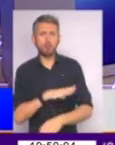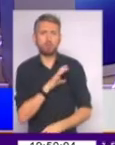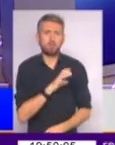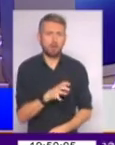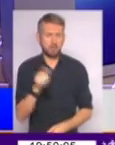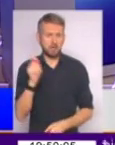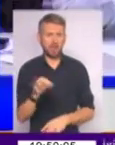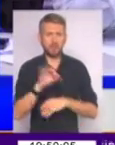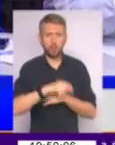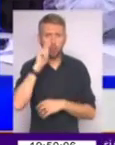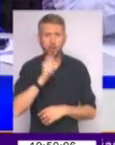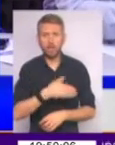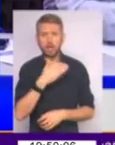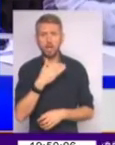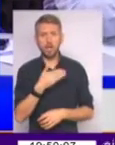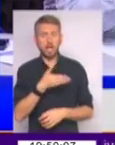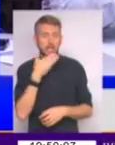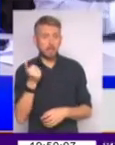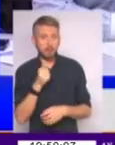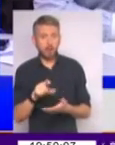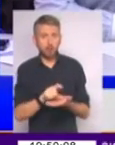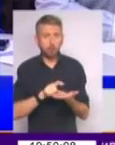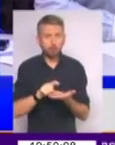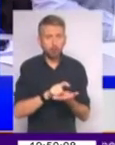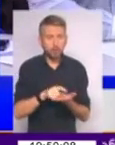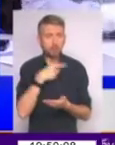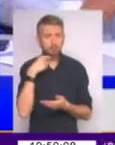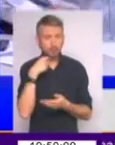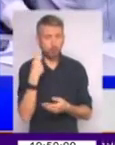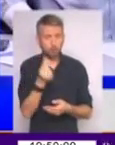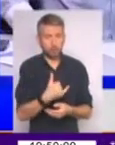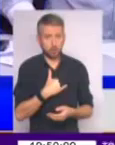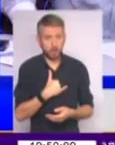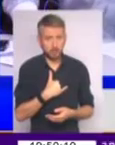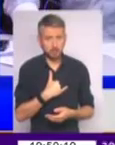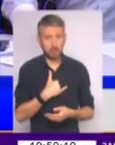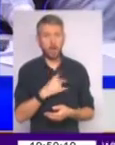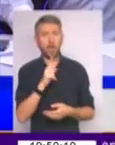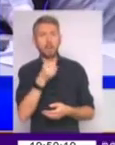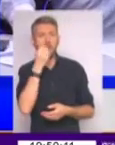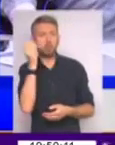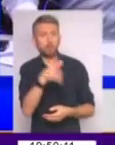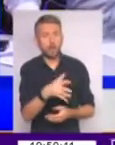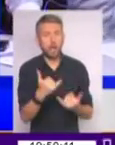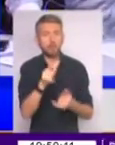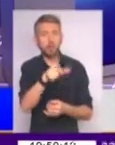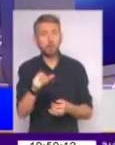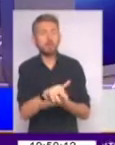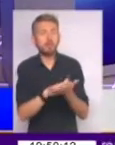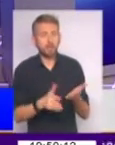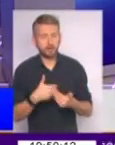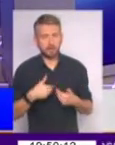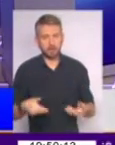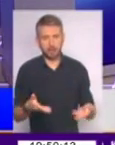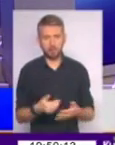район, не мали тушонки, купляли в нас. Майтки, вибачте, купляли. Ну, то, що було, ми пам'ятаємо, але як вони це зробили. А тепер вони вибачаються перед нами. Давайте дзвіночок,